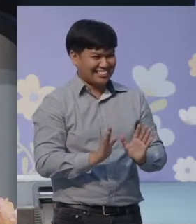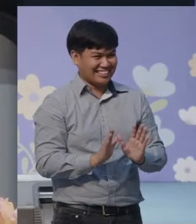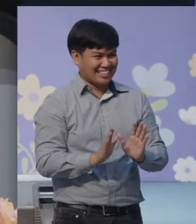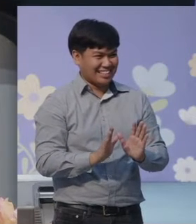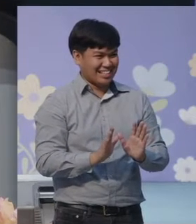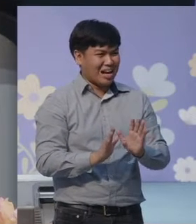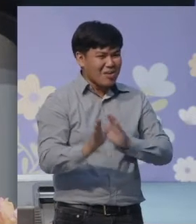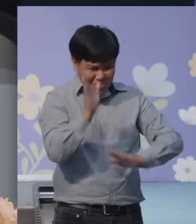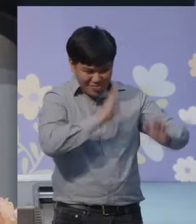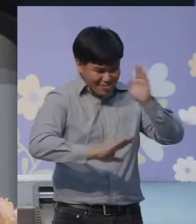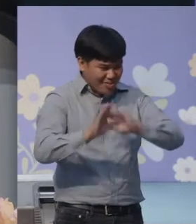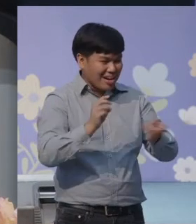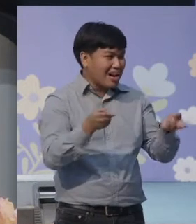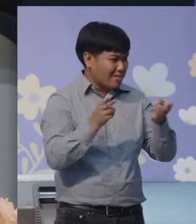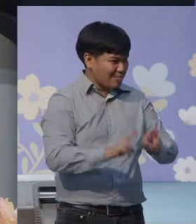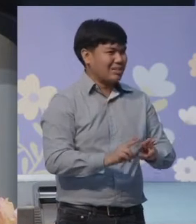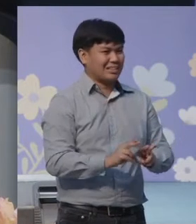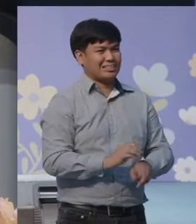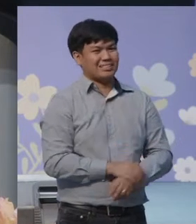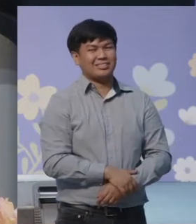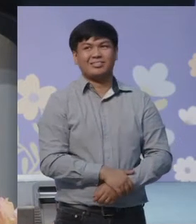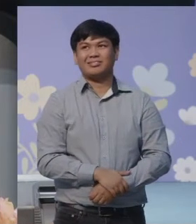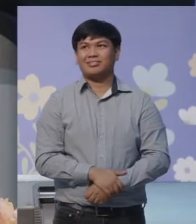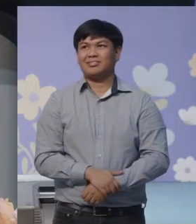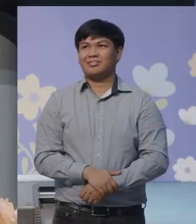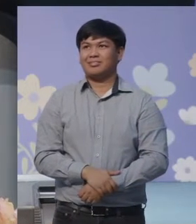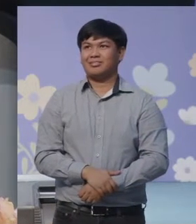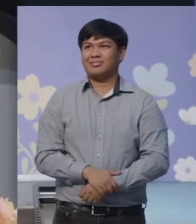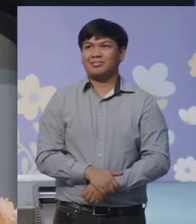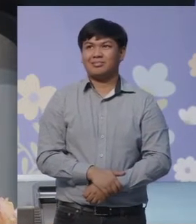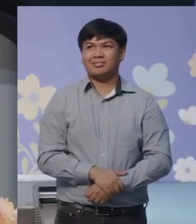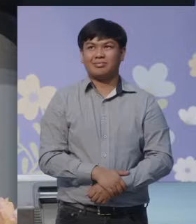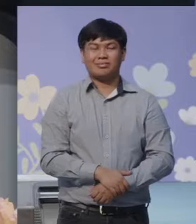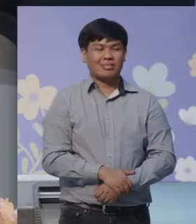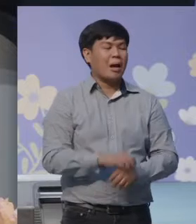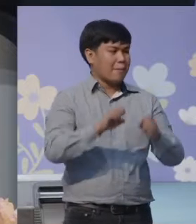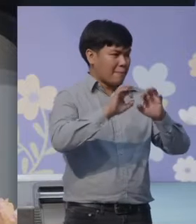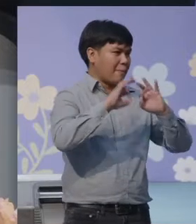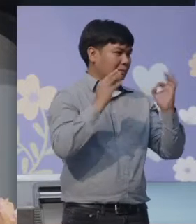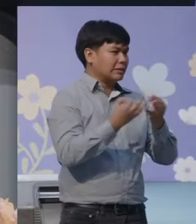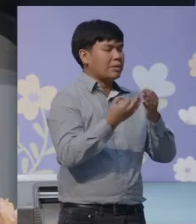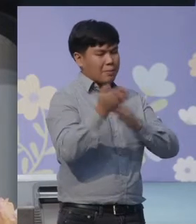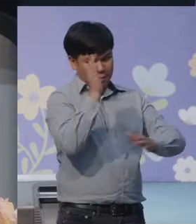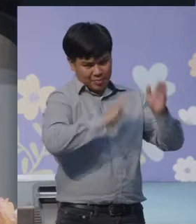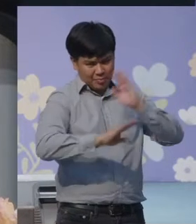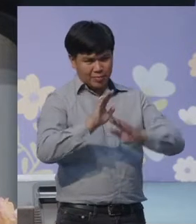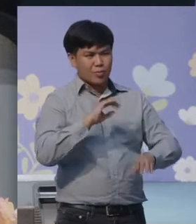Gulo lang ang mangyayari sa pamilya. So,